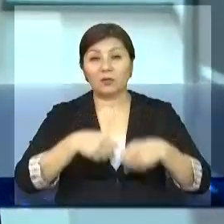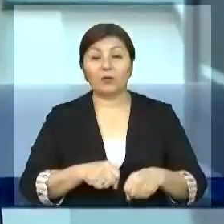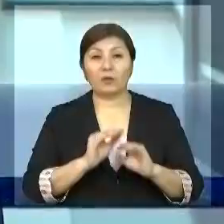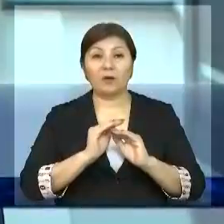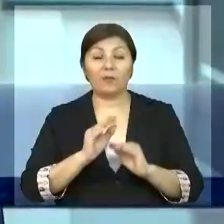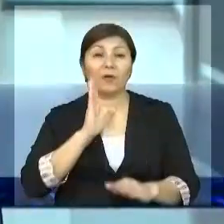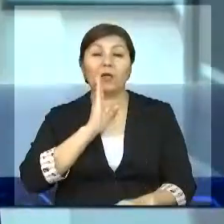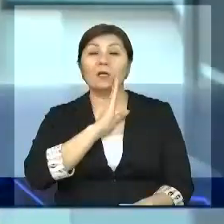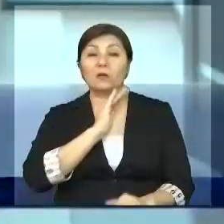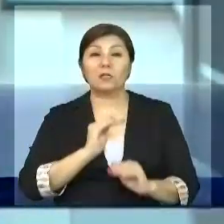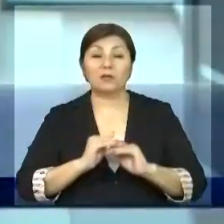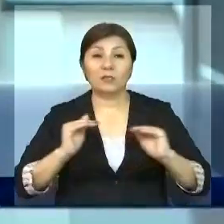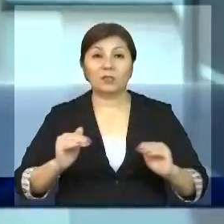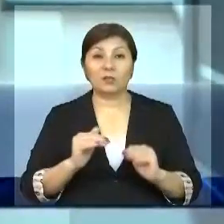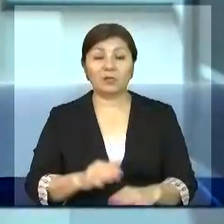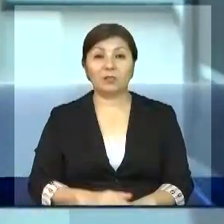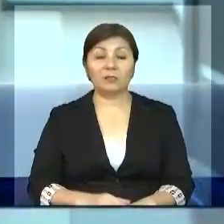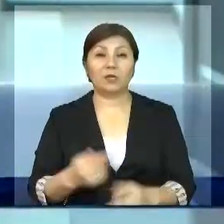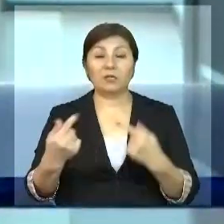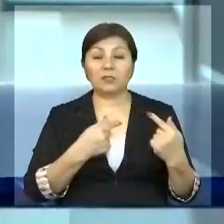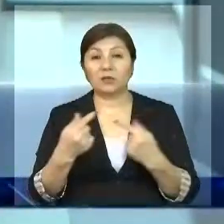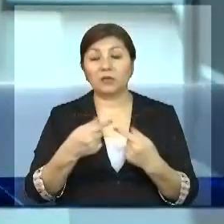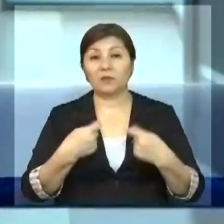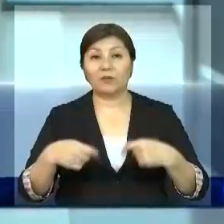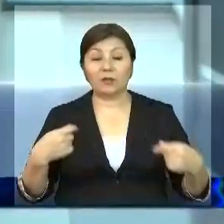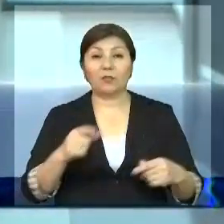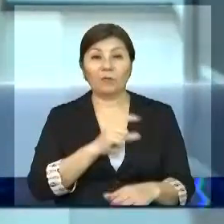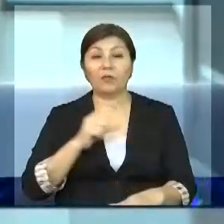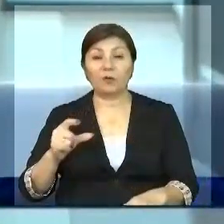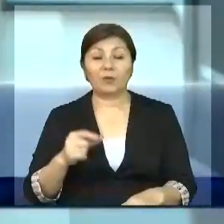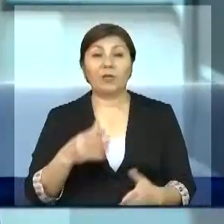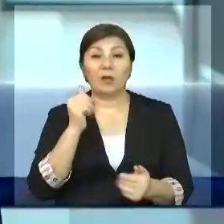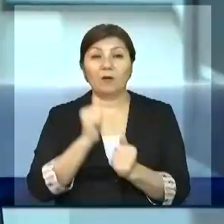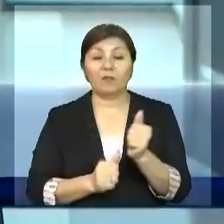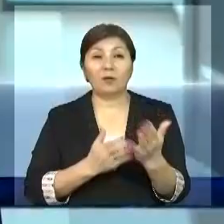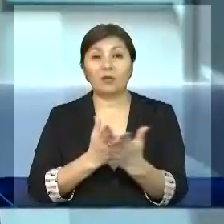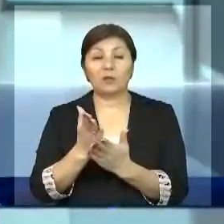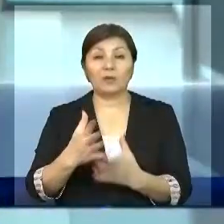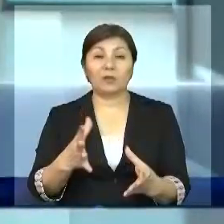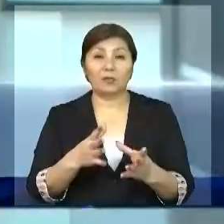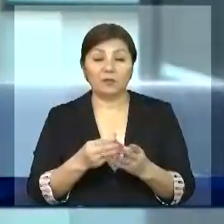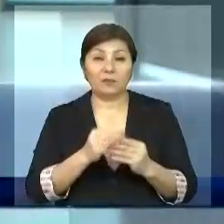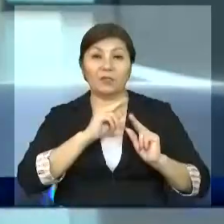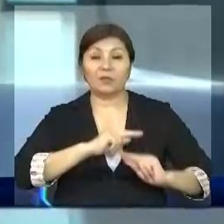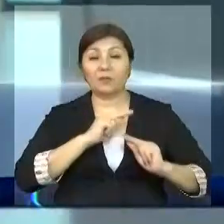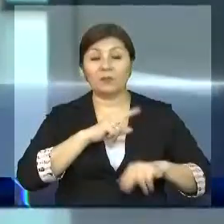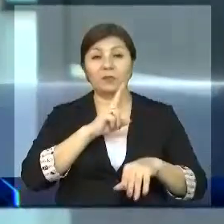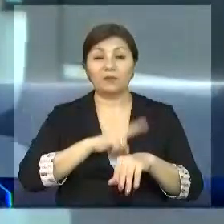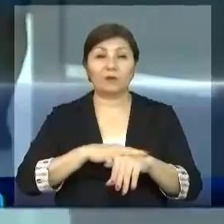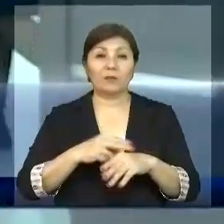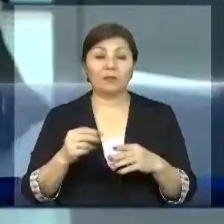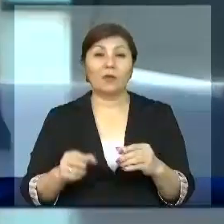э жертв торгов людьми мигрантов и практически в каждом направлении мы сотрудничаем с правоохранительными